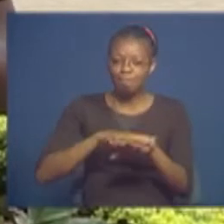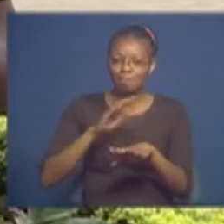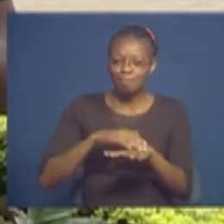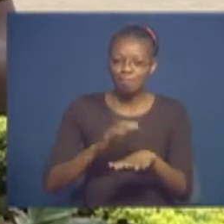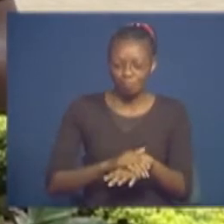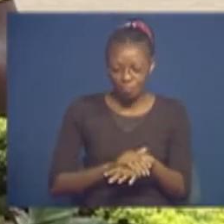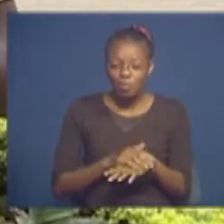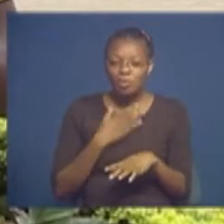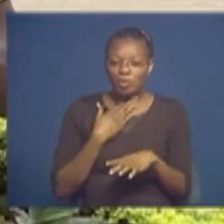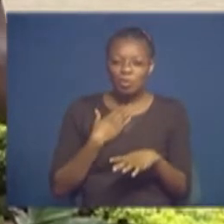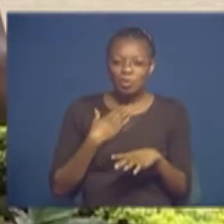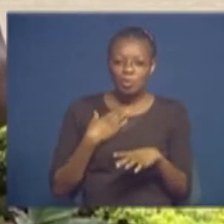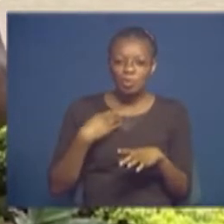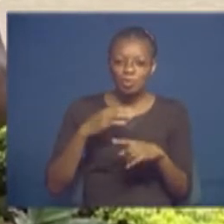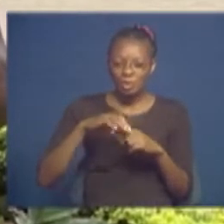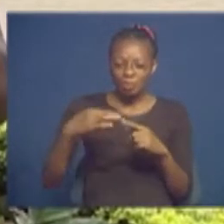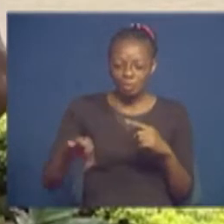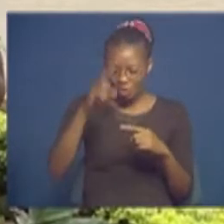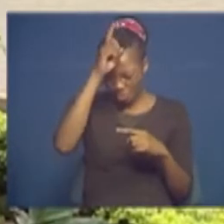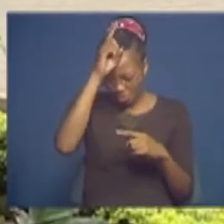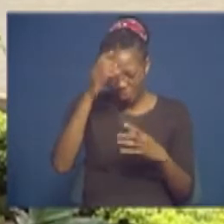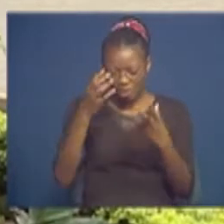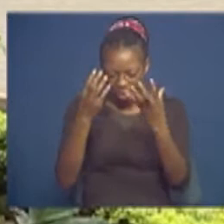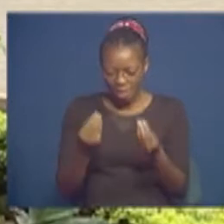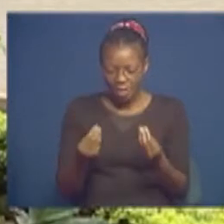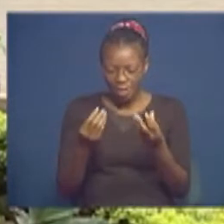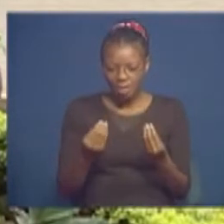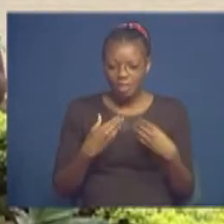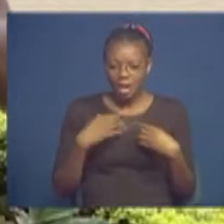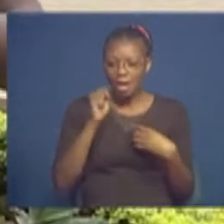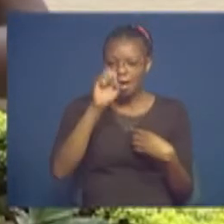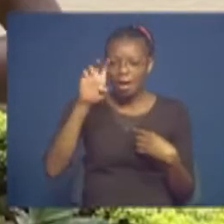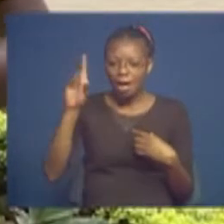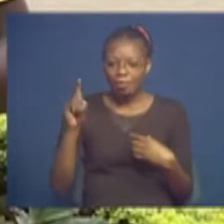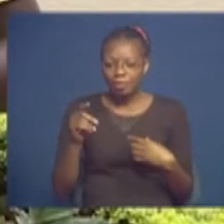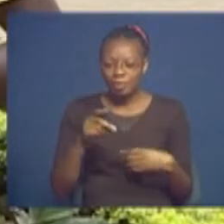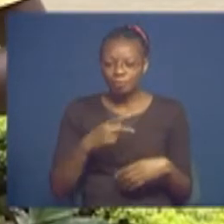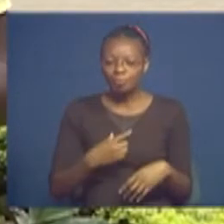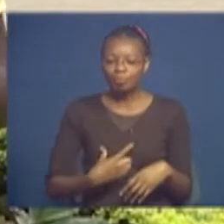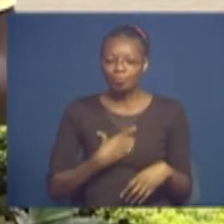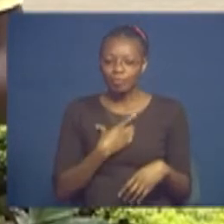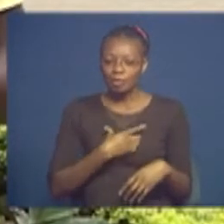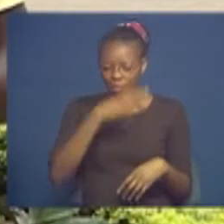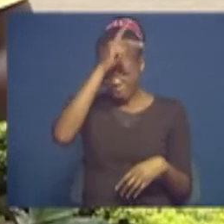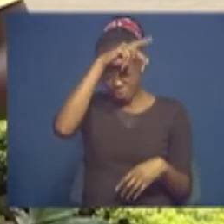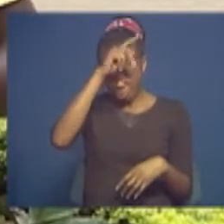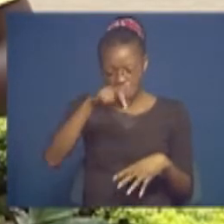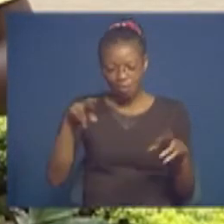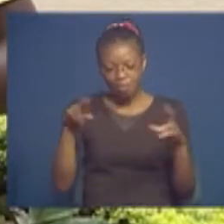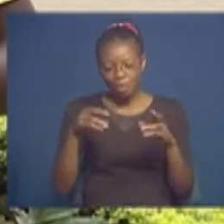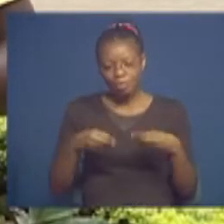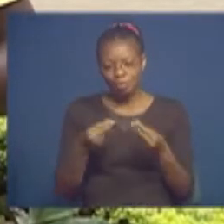za kienyeji ni rahisi. Tembelea kituo cha utafiti cha Jekwa, nao watakuwa tayari kukufunza mengi. Basi mie